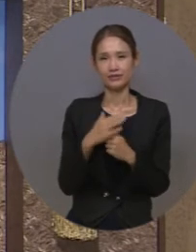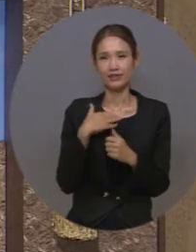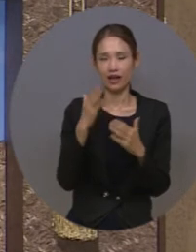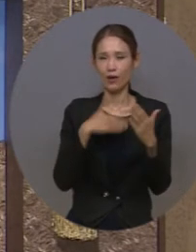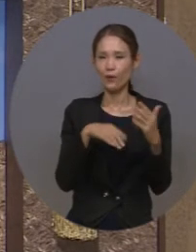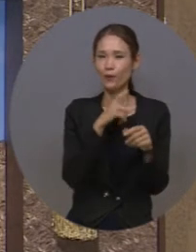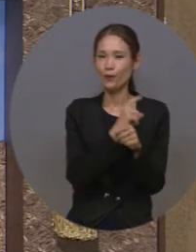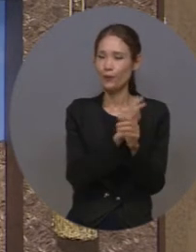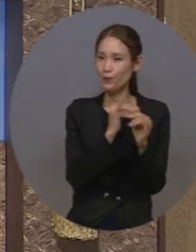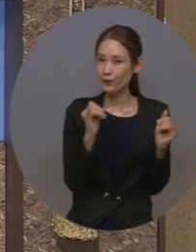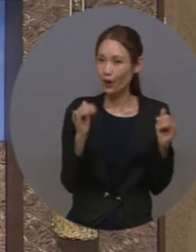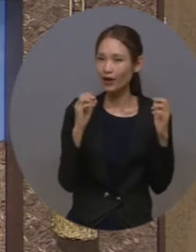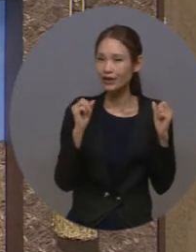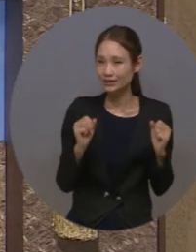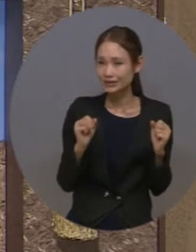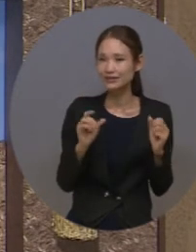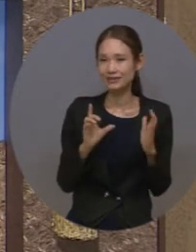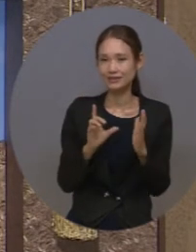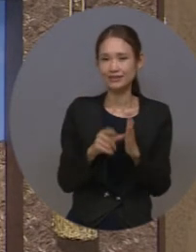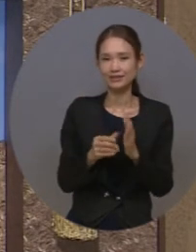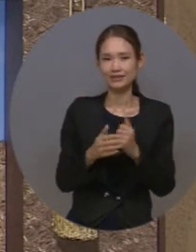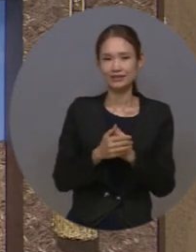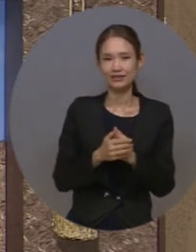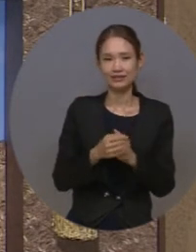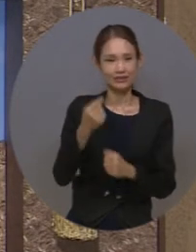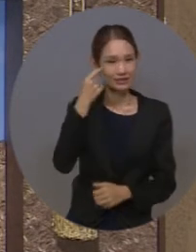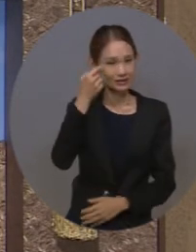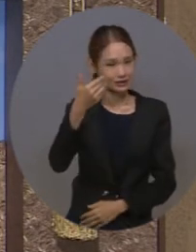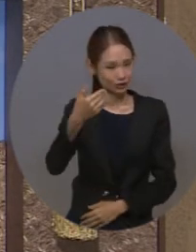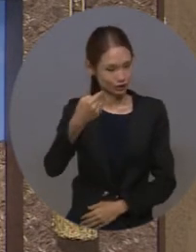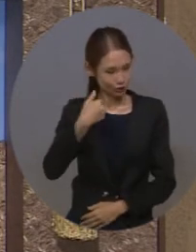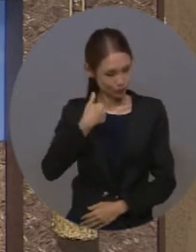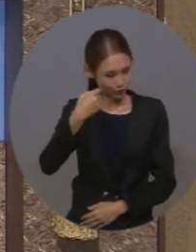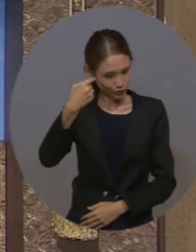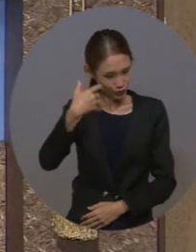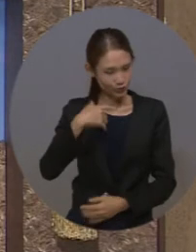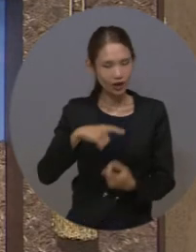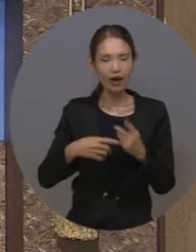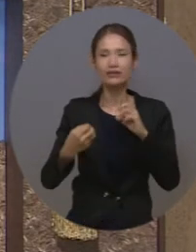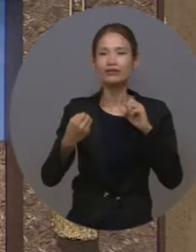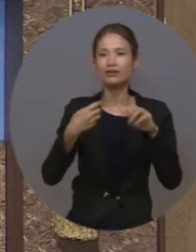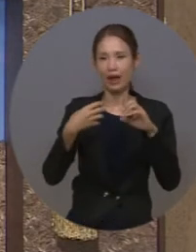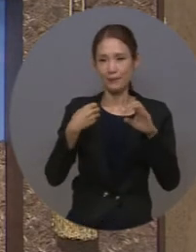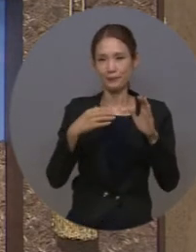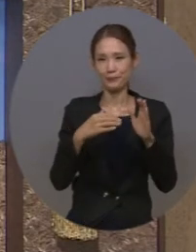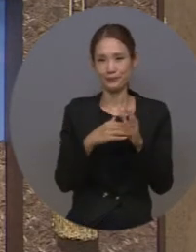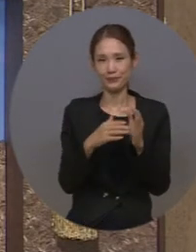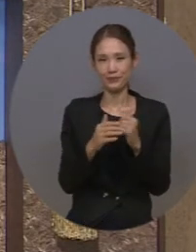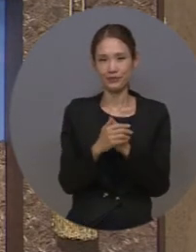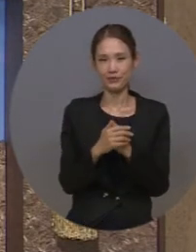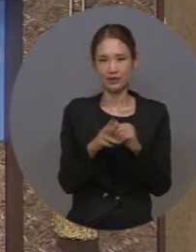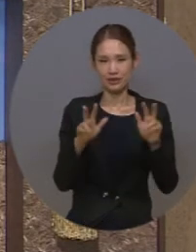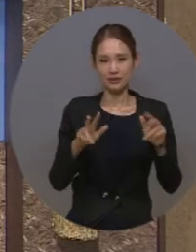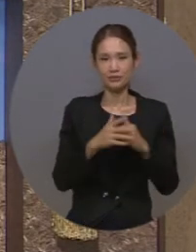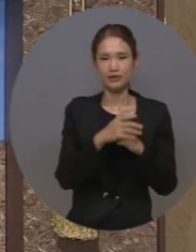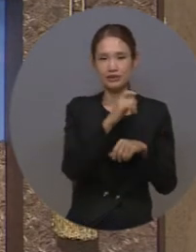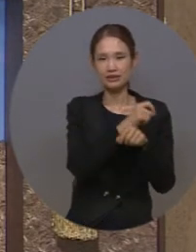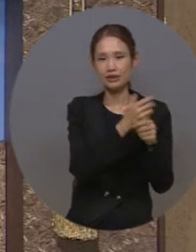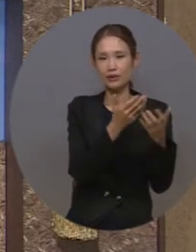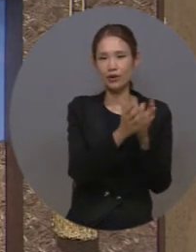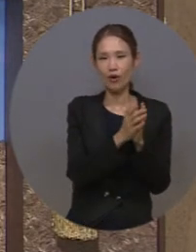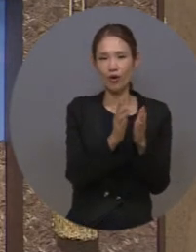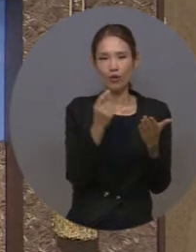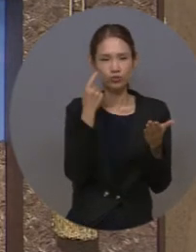이제 공무원 있을 때는 의원님들이 질문한 거에 대한 답변에 그냥 바빴지만 지금은 이제 도의 집행부에다가